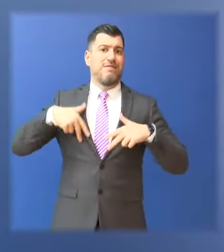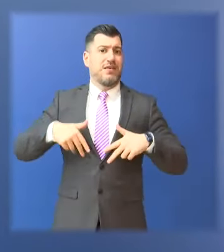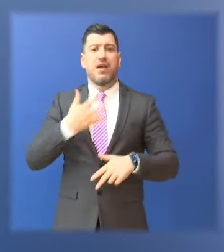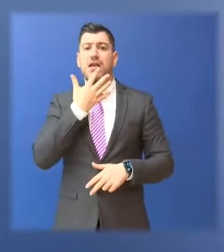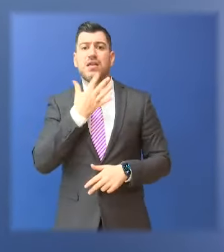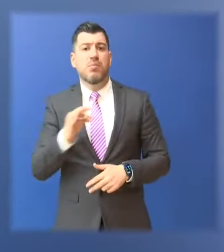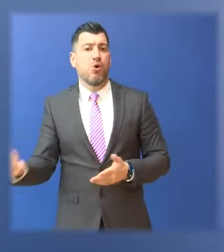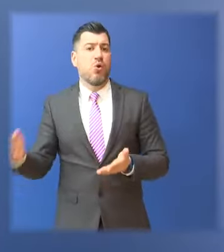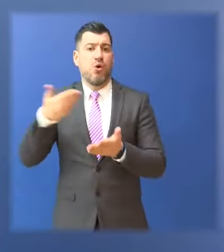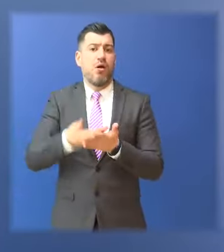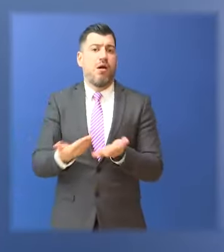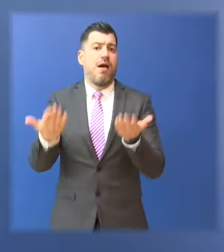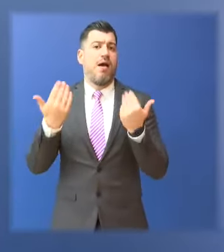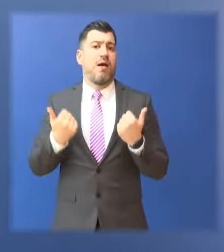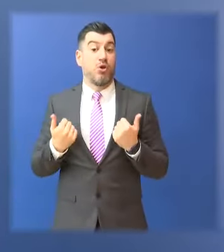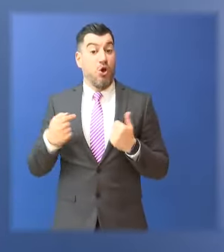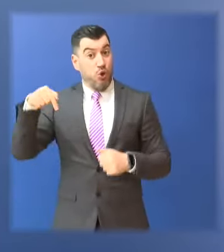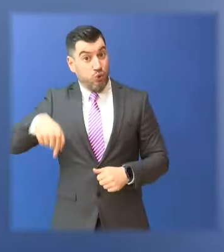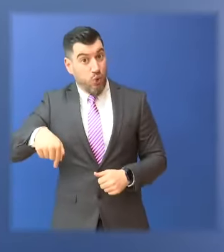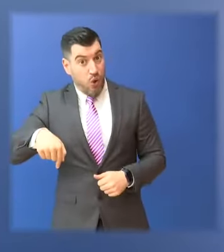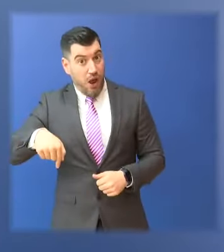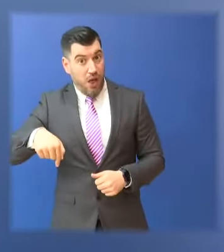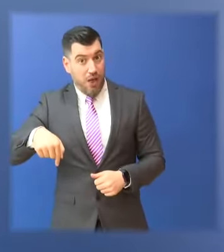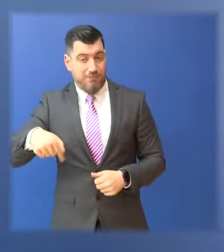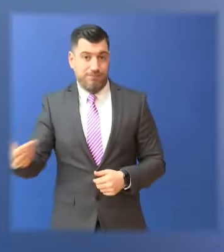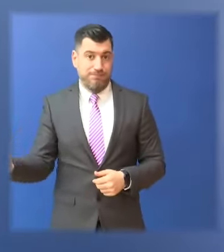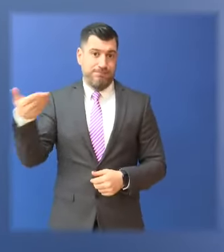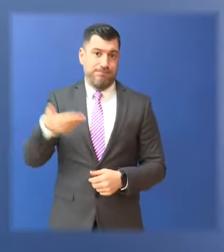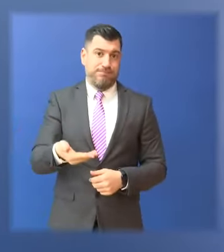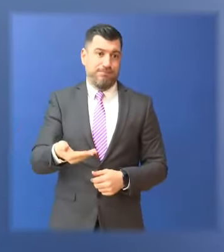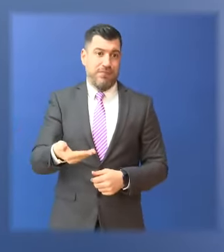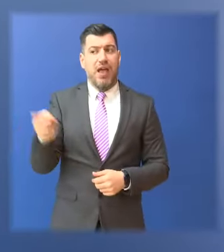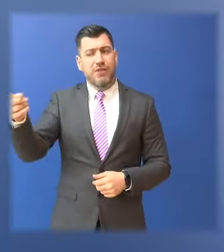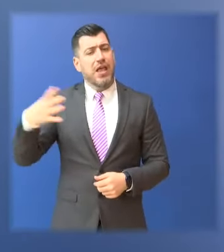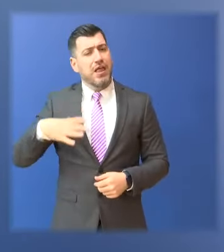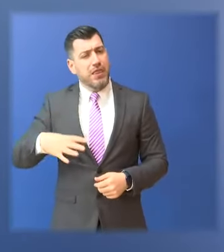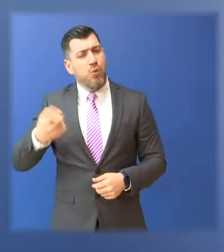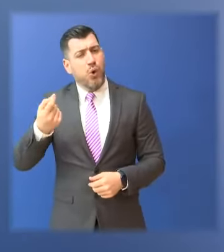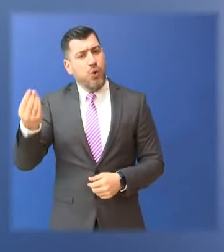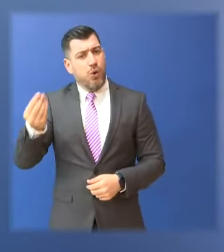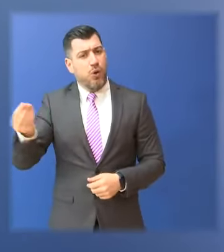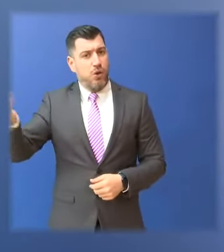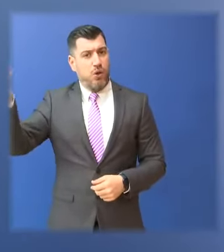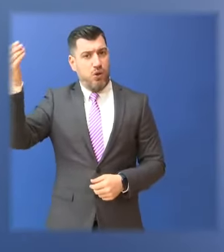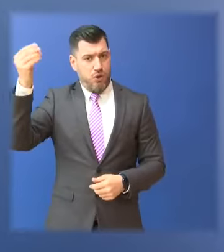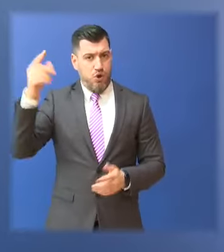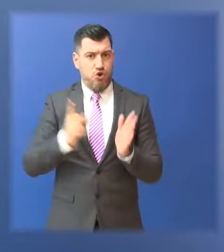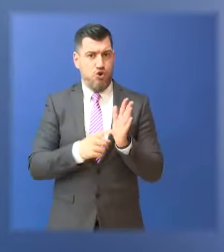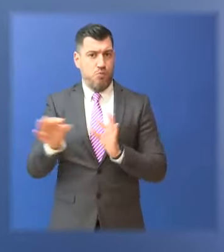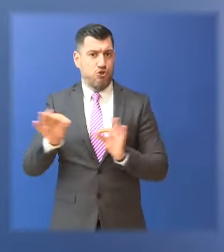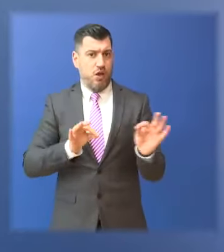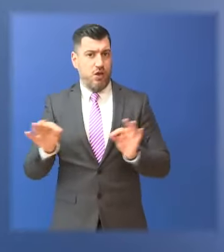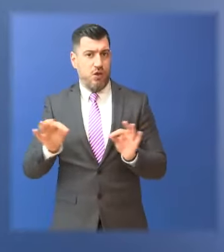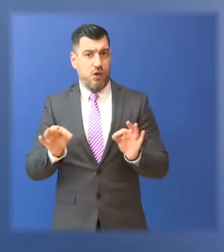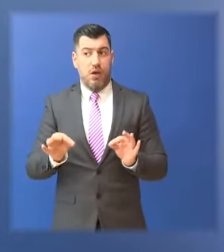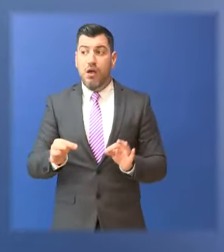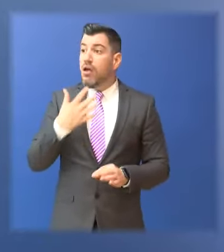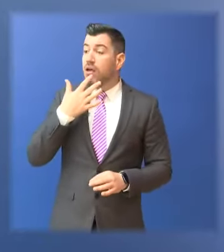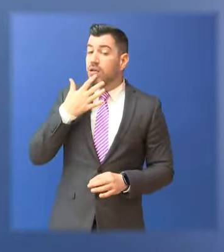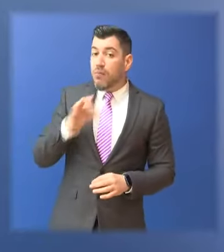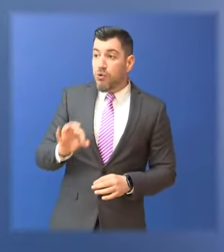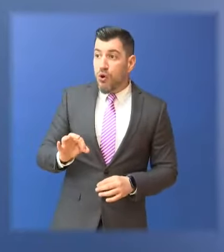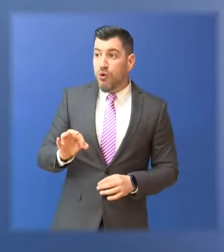εξής. Ωραία. Θέλουν το κάτι παραπάνω, με το οποίο εμείς δεν συμφωνούμε. Γιατί δεν έχουν ρητός δηλώσει ότι αυτά τα